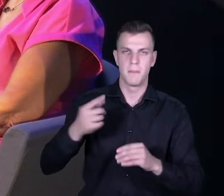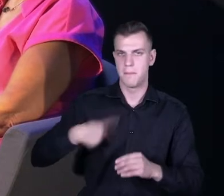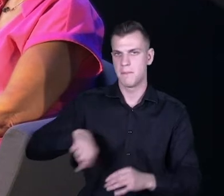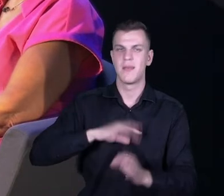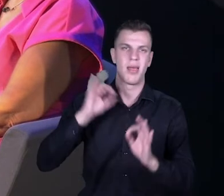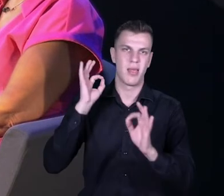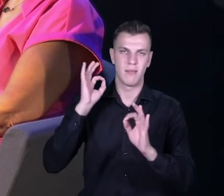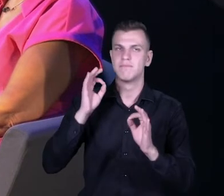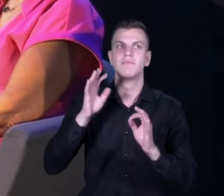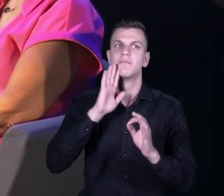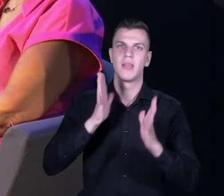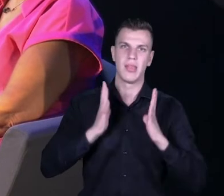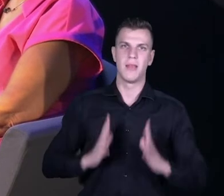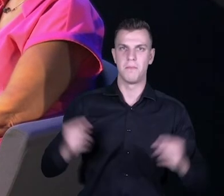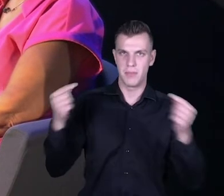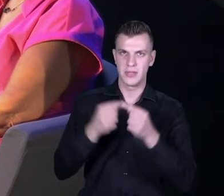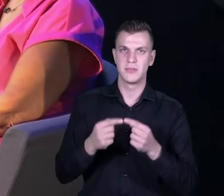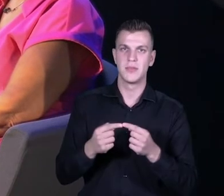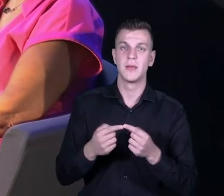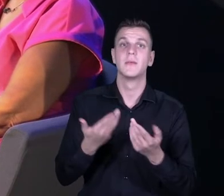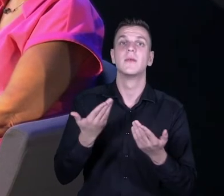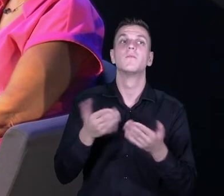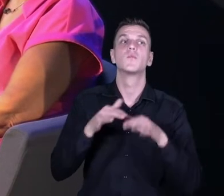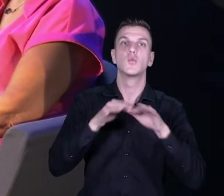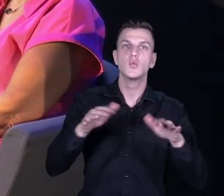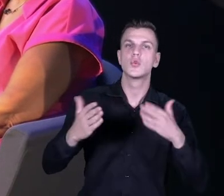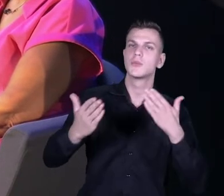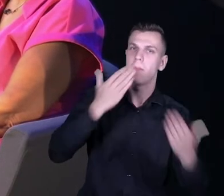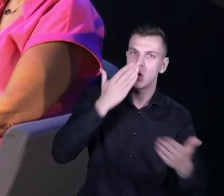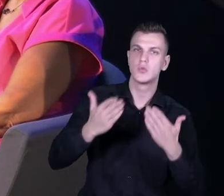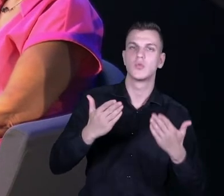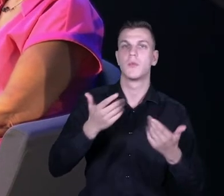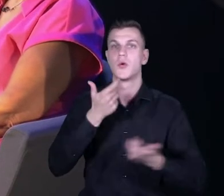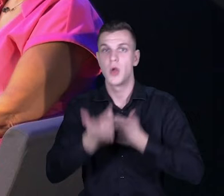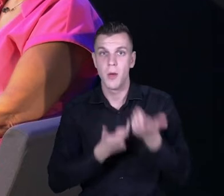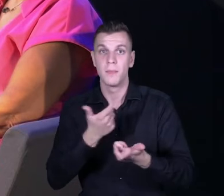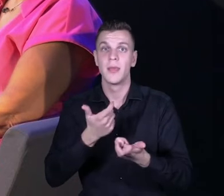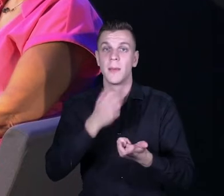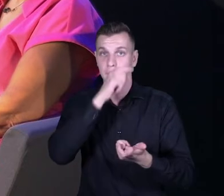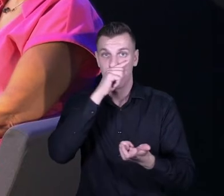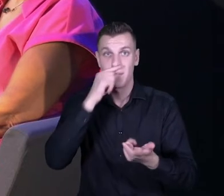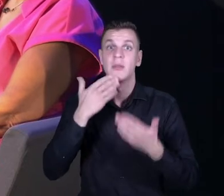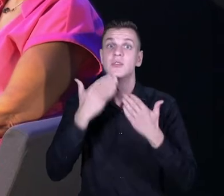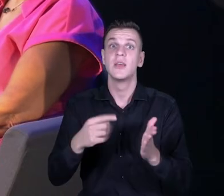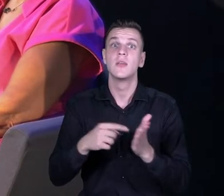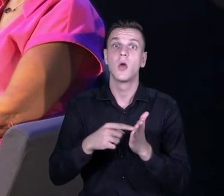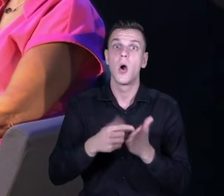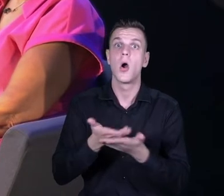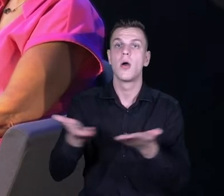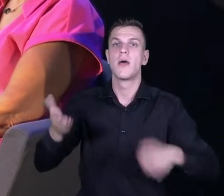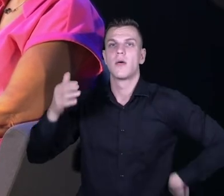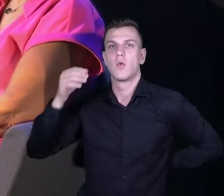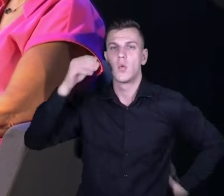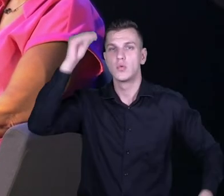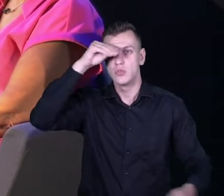właśnie wiele tych technik sprowadza się do tego, że uczniowie rozwiązują problemy. Problemy